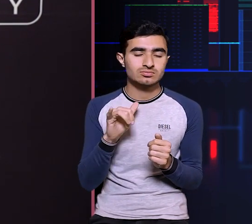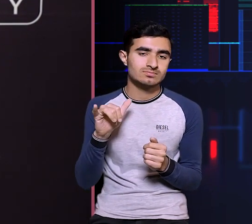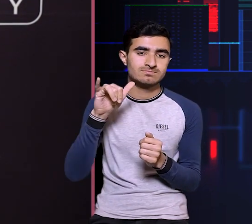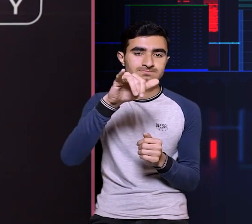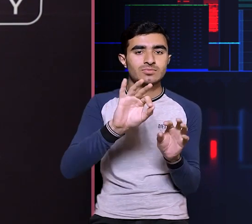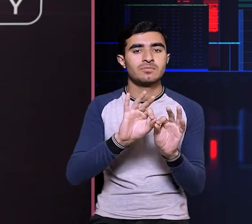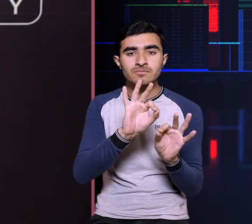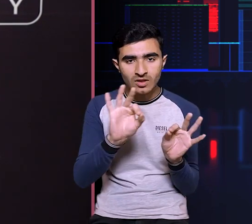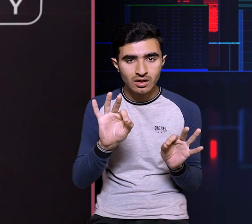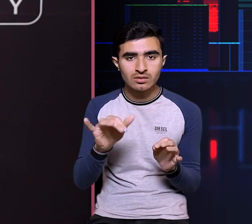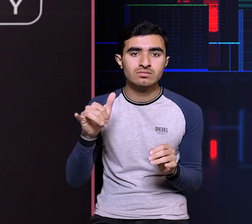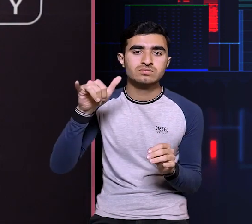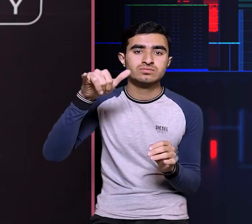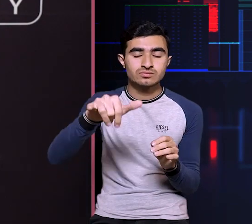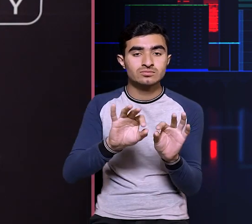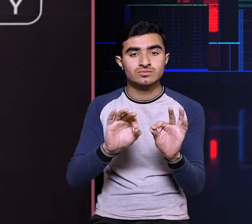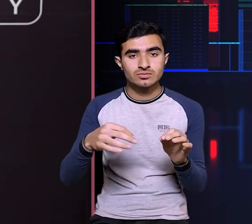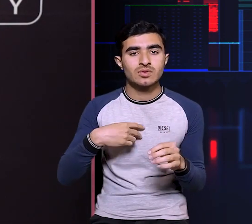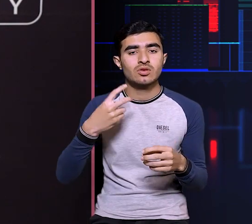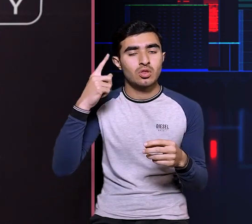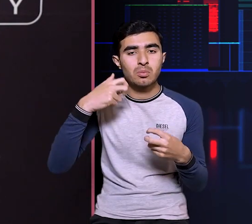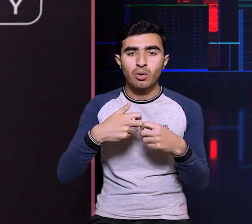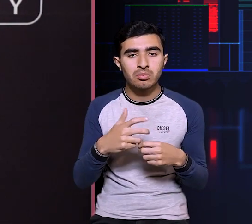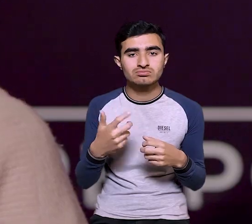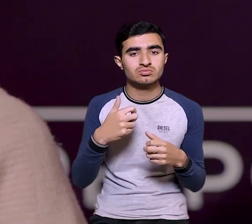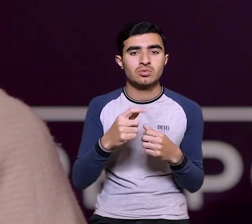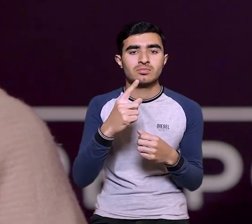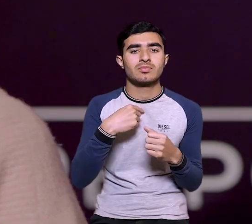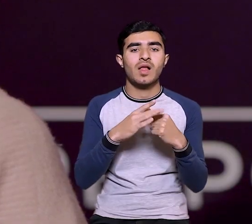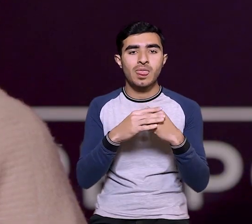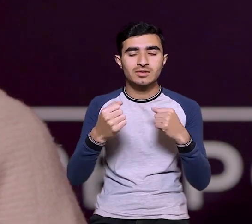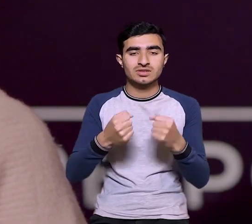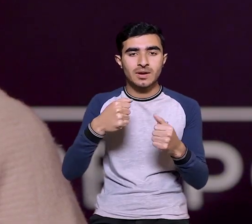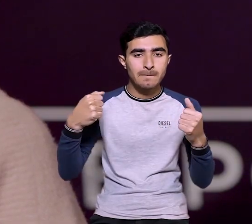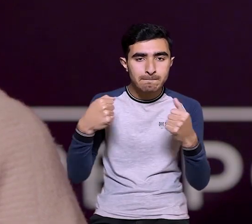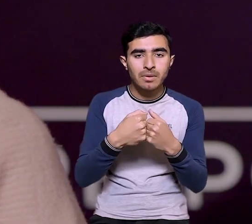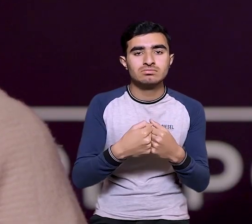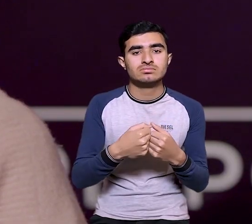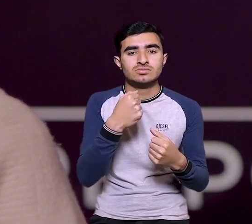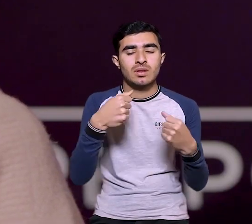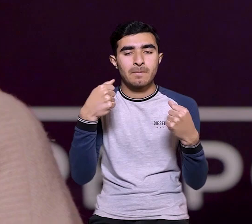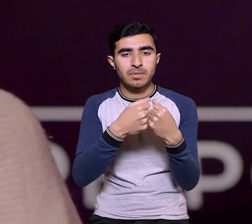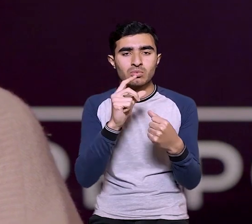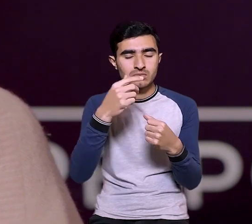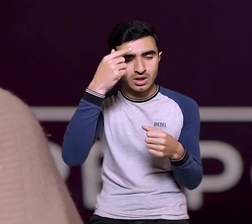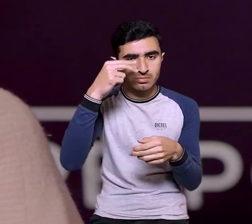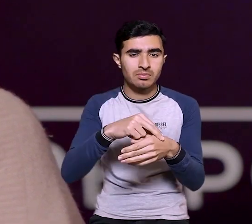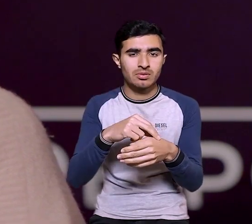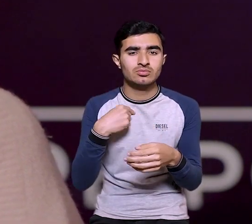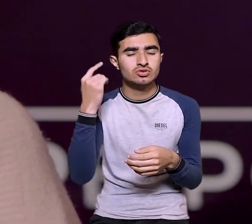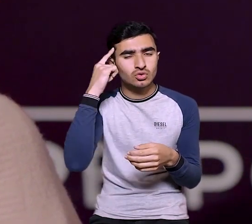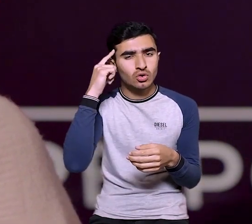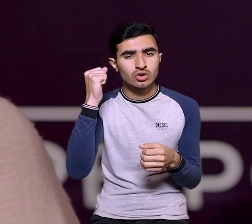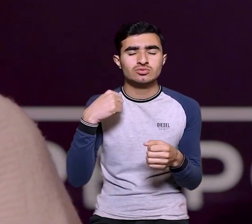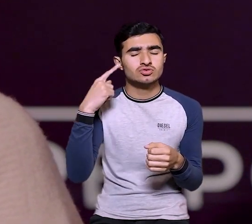हार्ड लक दैट हैपेंड विद अस वाज़ दैट ही हैड अ वेरी बैड एक्सीडेंट, जिसकी वजह से सारा जो हमने सोचा हुआ था, मैन प्रपोजेस